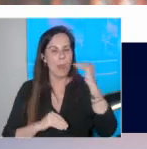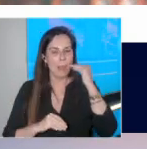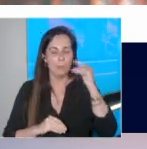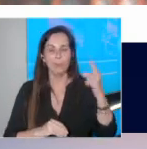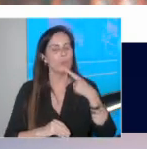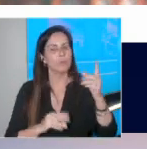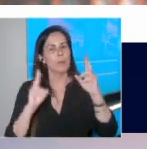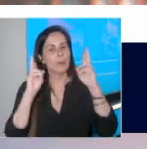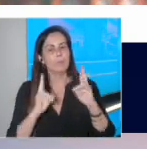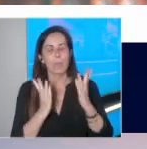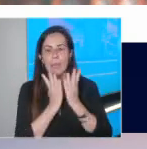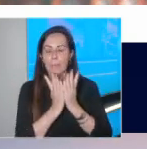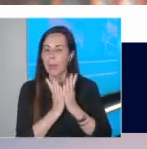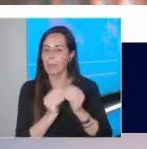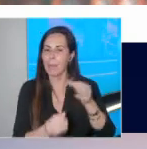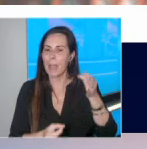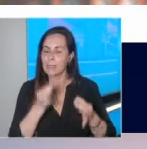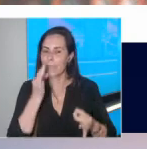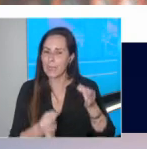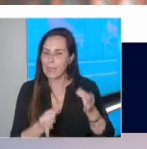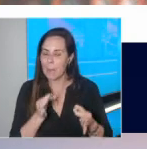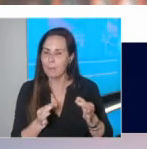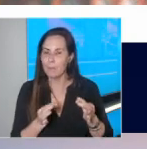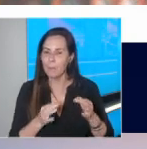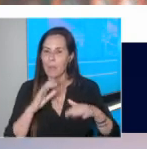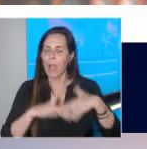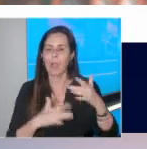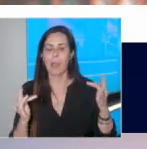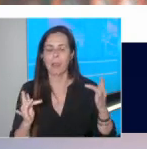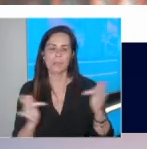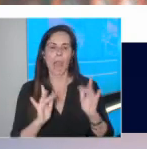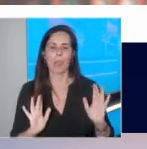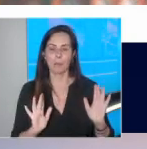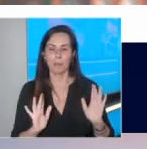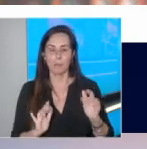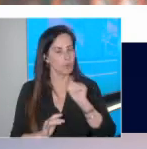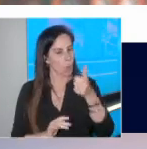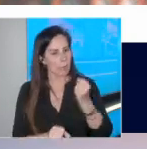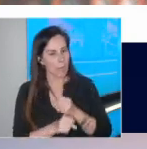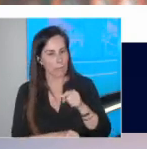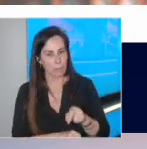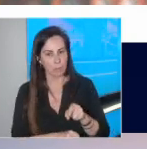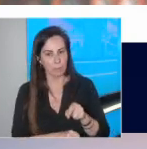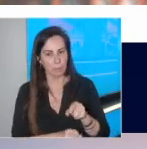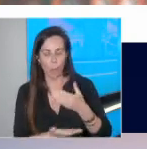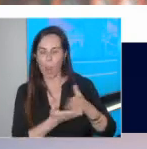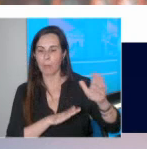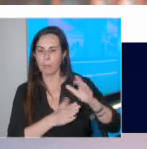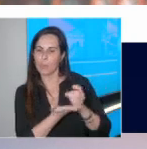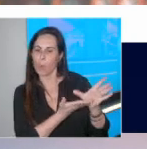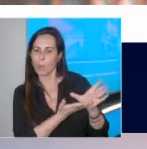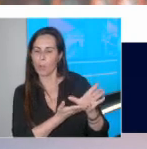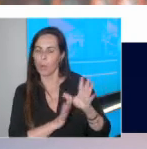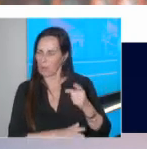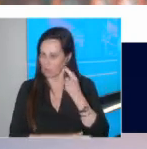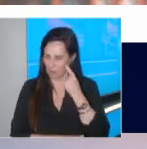שהתבקש להפסיק להתפלל עם שחקניו והתלמידים אחרי המשחקים, וכשסירב לעשות זאת, הוא הורחק מתפקידו. אז זה